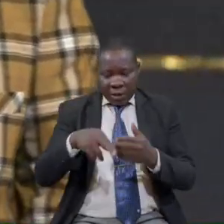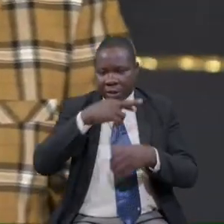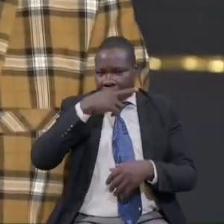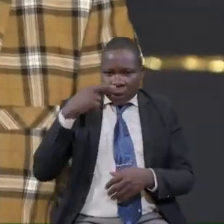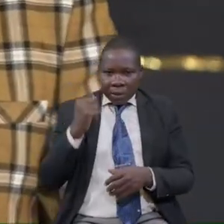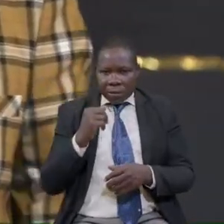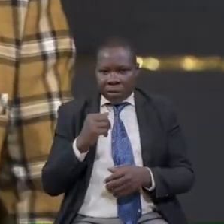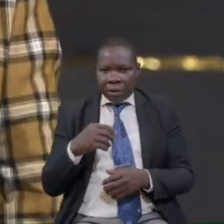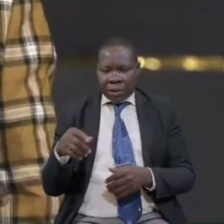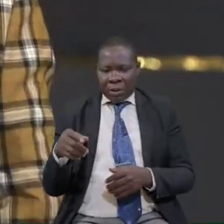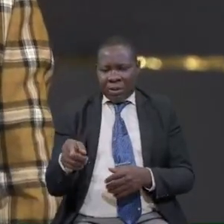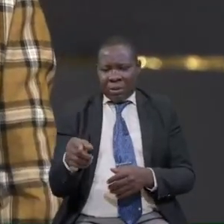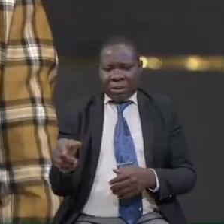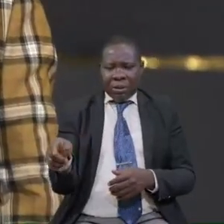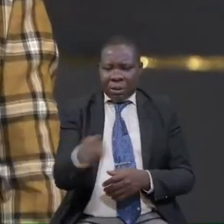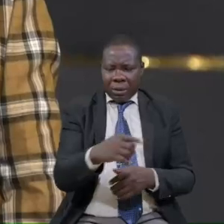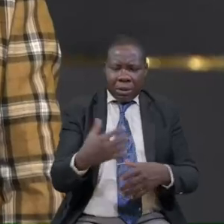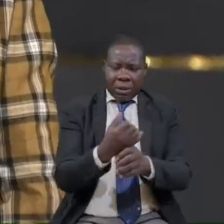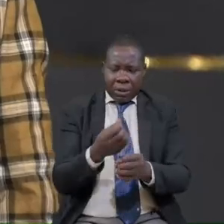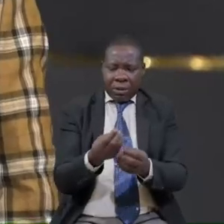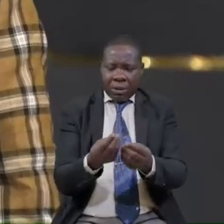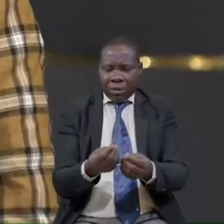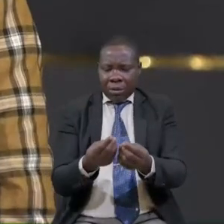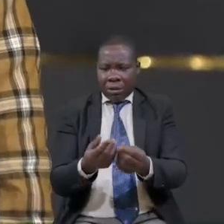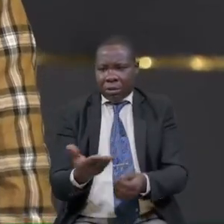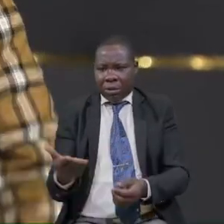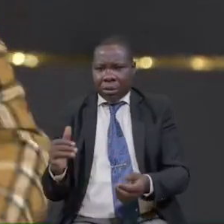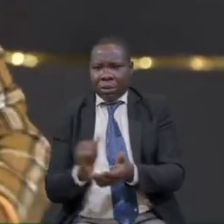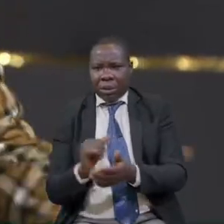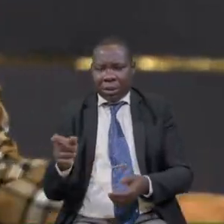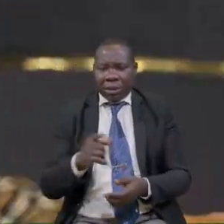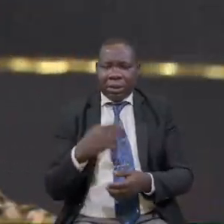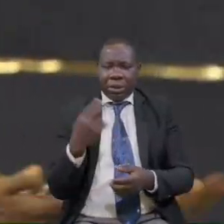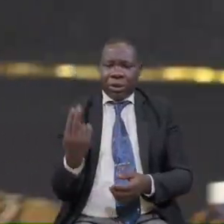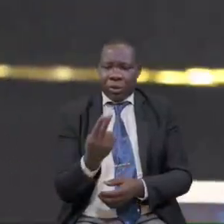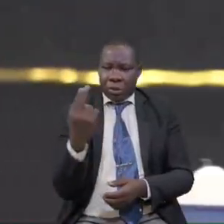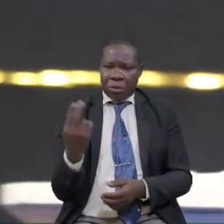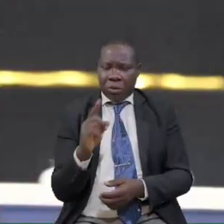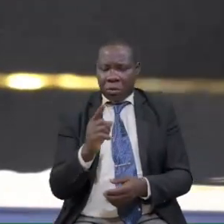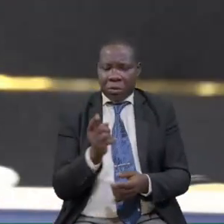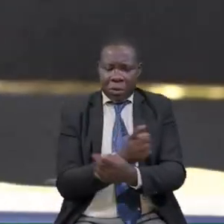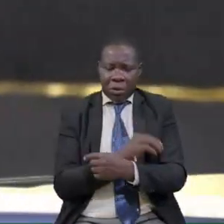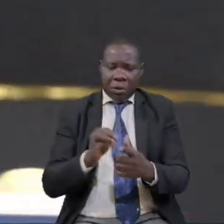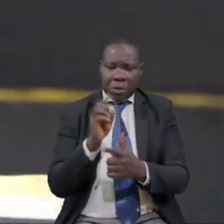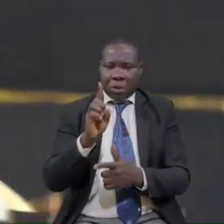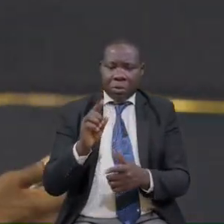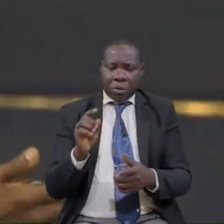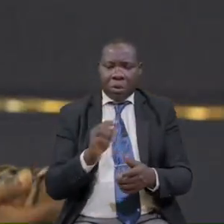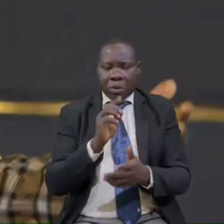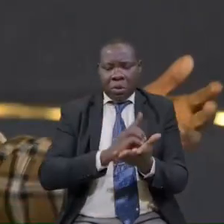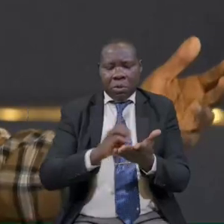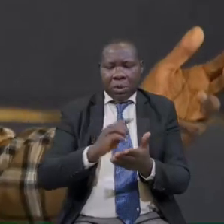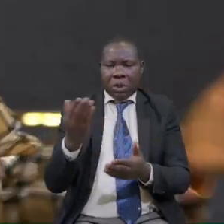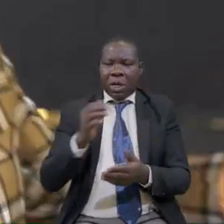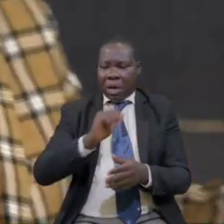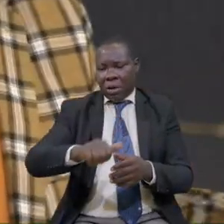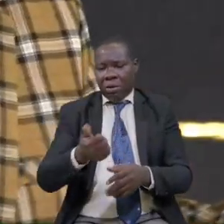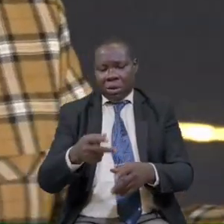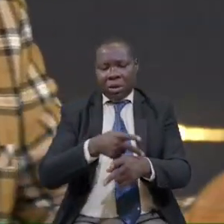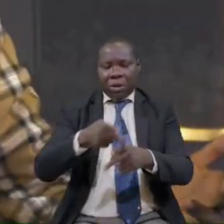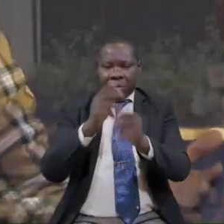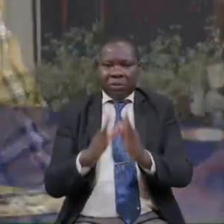en cachette, des gens qui volent de petites choses qui vont dépenser un jour, mais il y a des